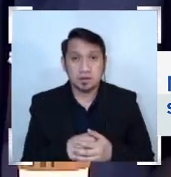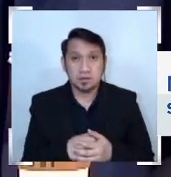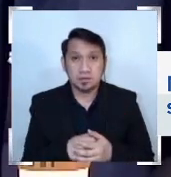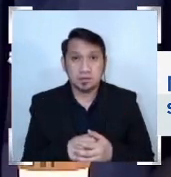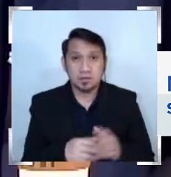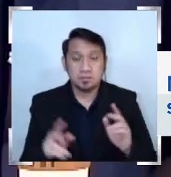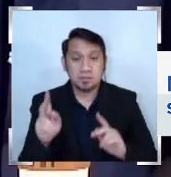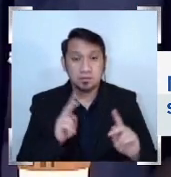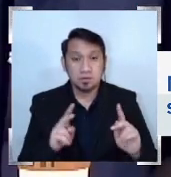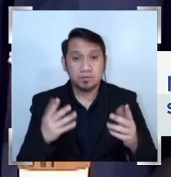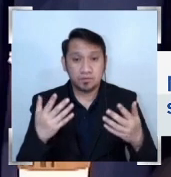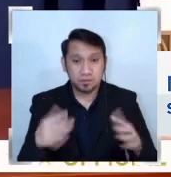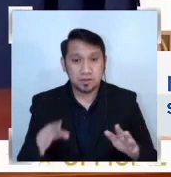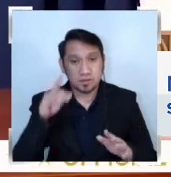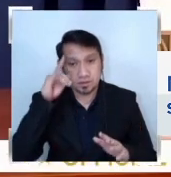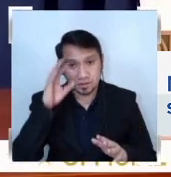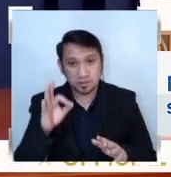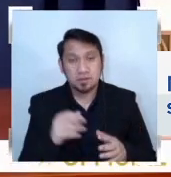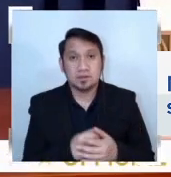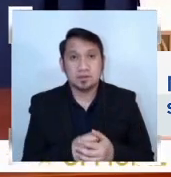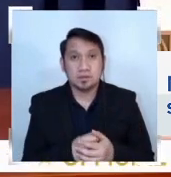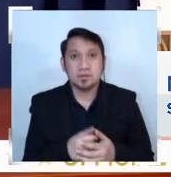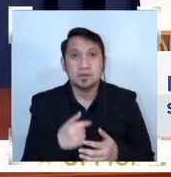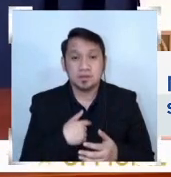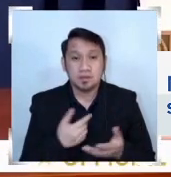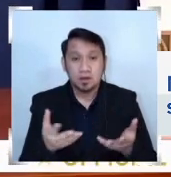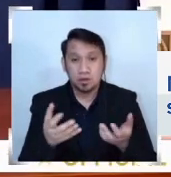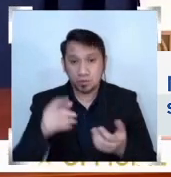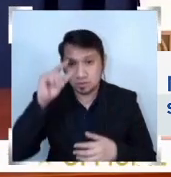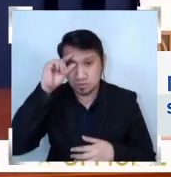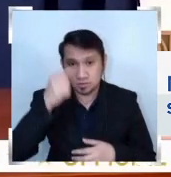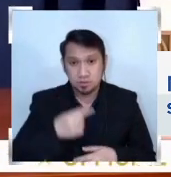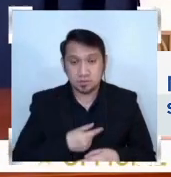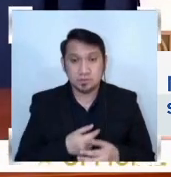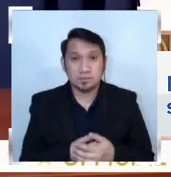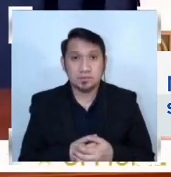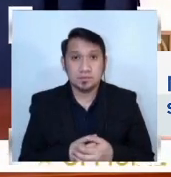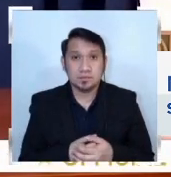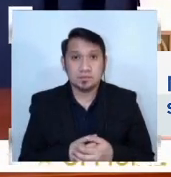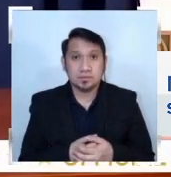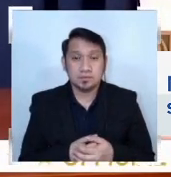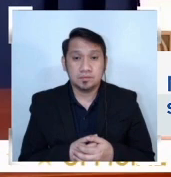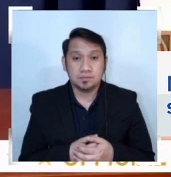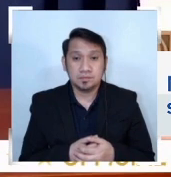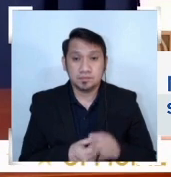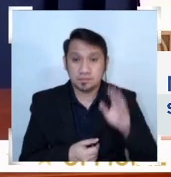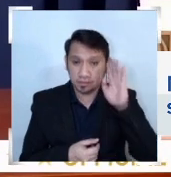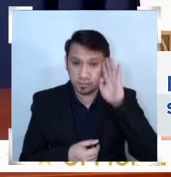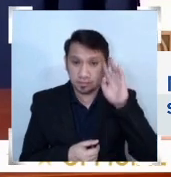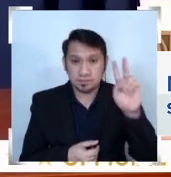bayan, ang bawat Pilipino. Nais kong batiin si dating Senador